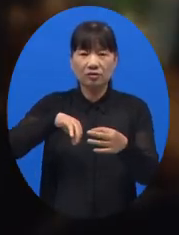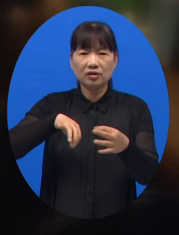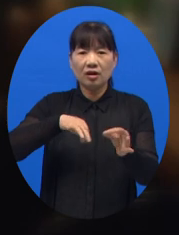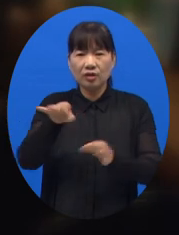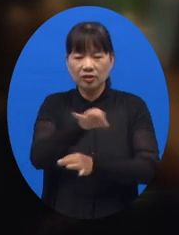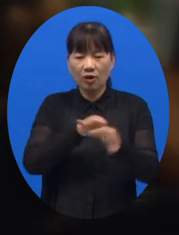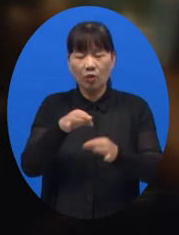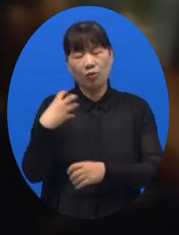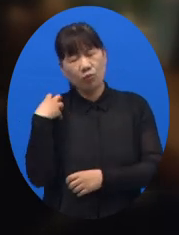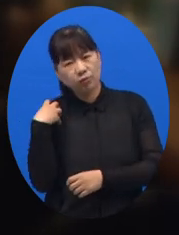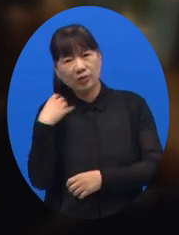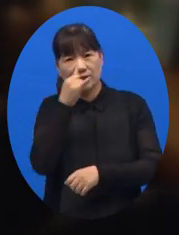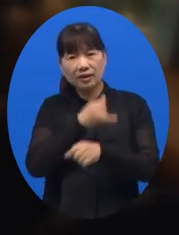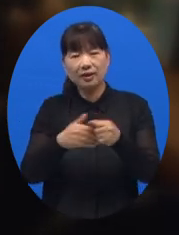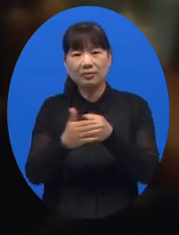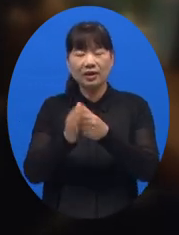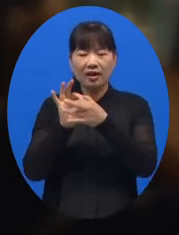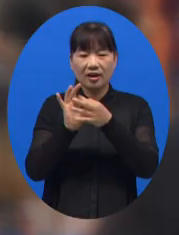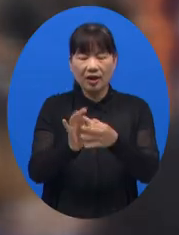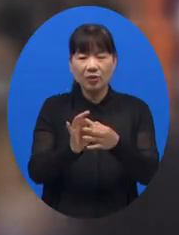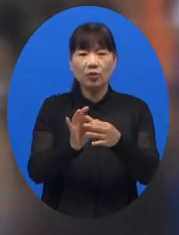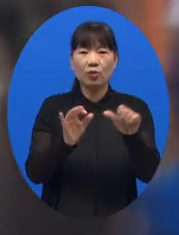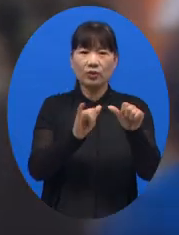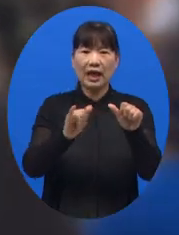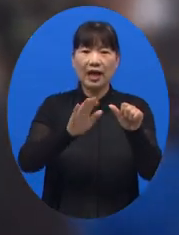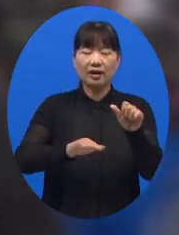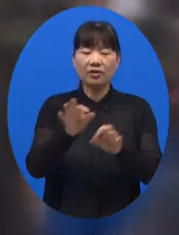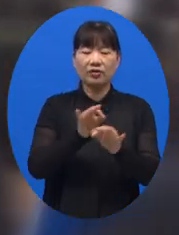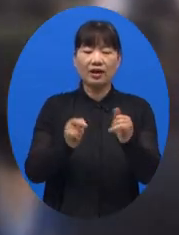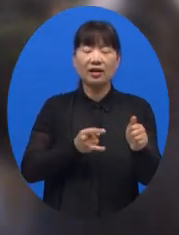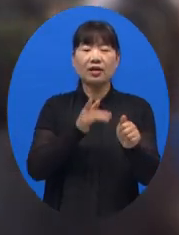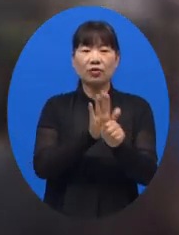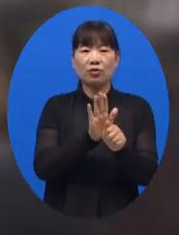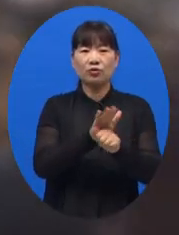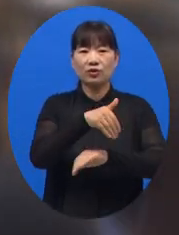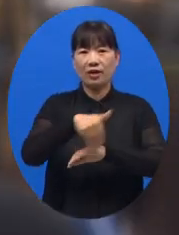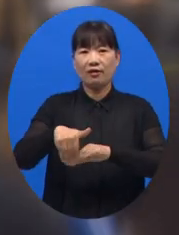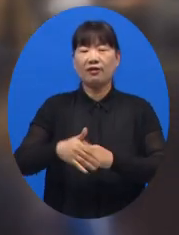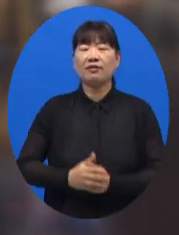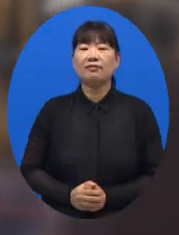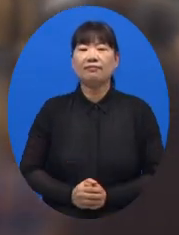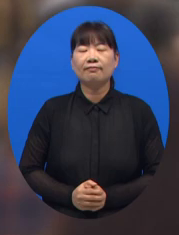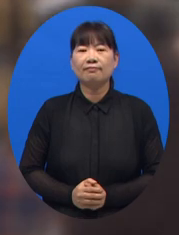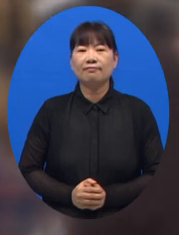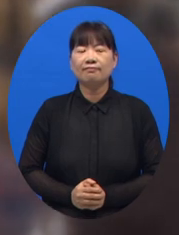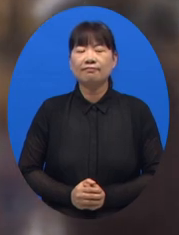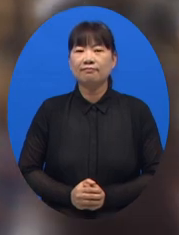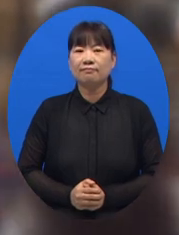소상공인을 위한 지원 사업을 이어나갈 방침입니다. 경기 GTV 최창순입니다.